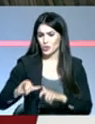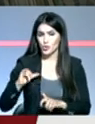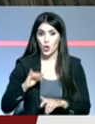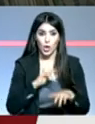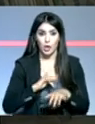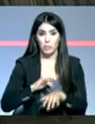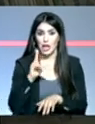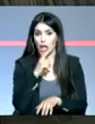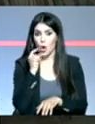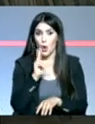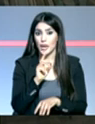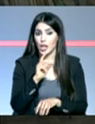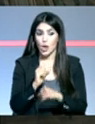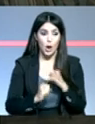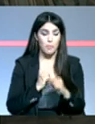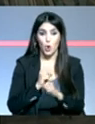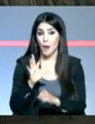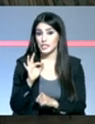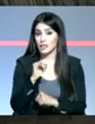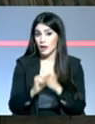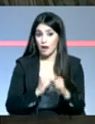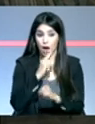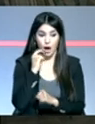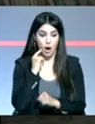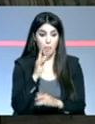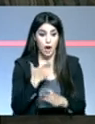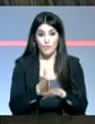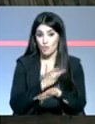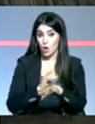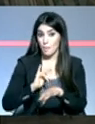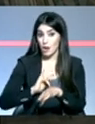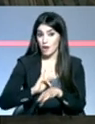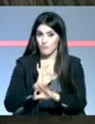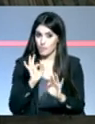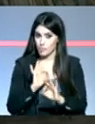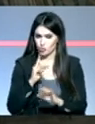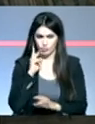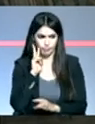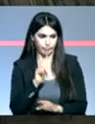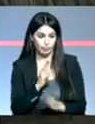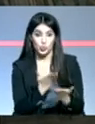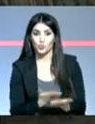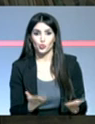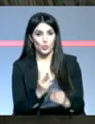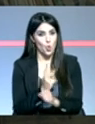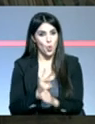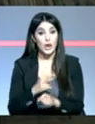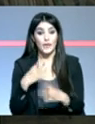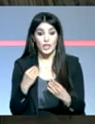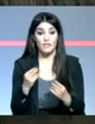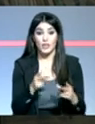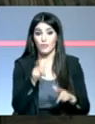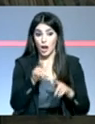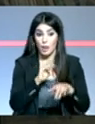ما بين 30 و 50 سنة وما عندهمش حتى سوابق مرضية، وكيف كيف للأسف ثم حالات جديدة